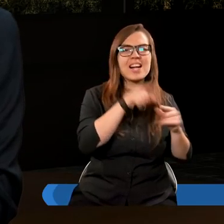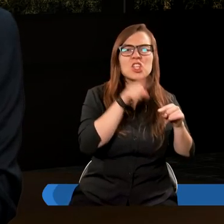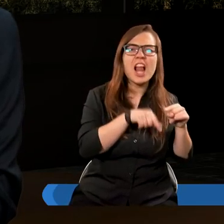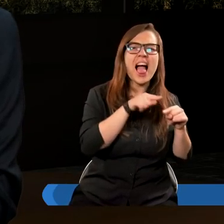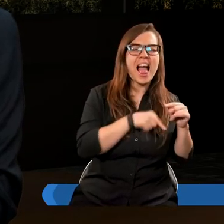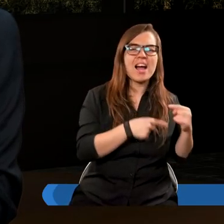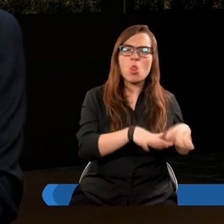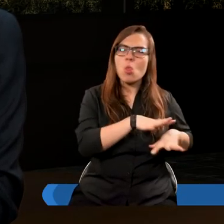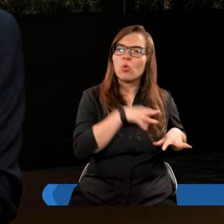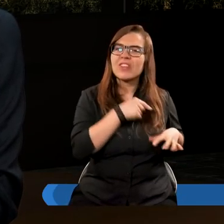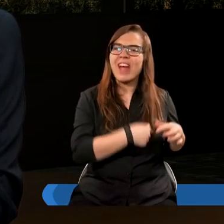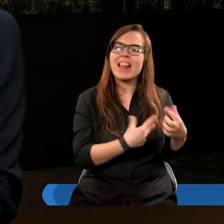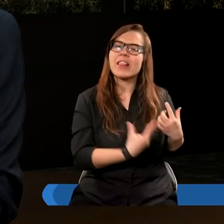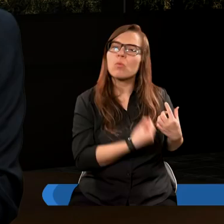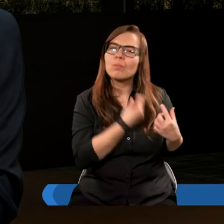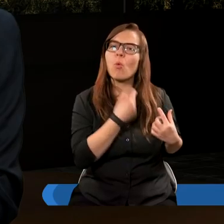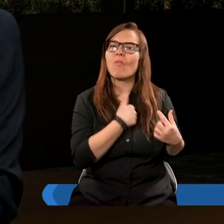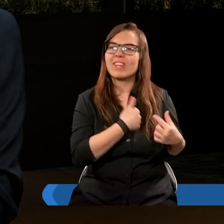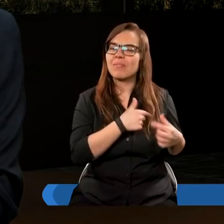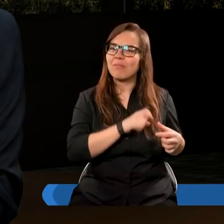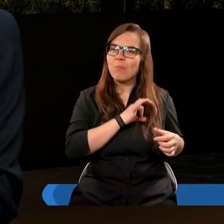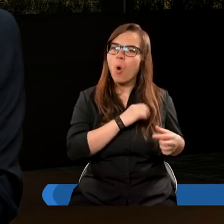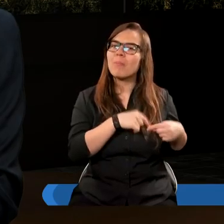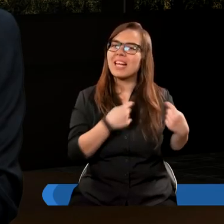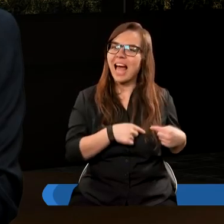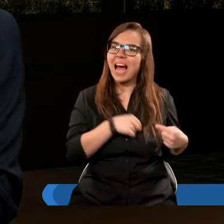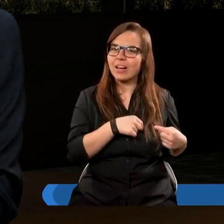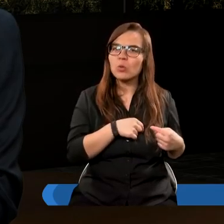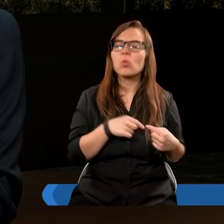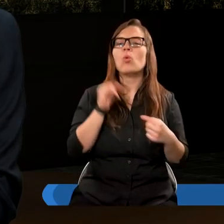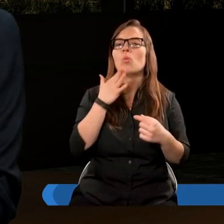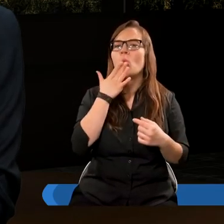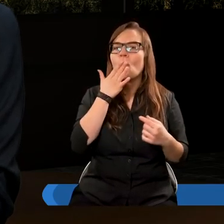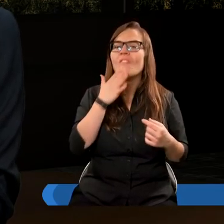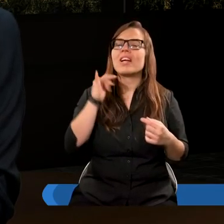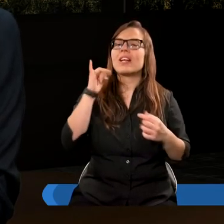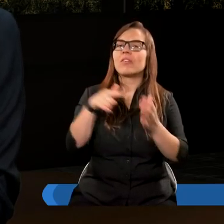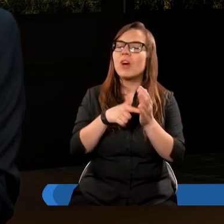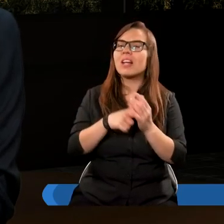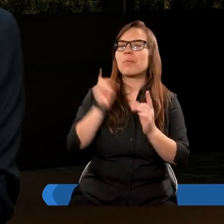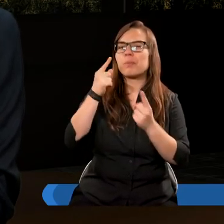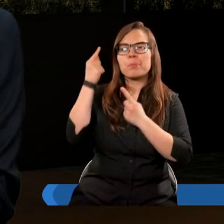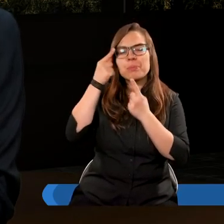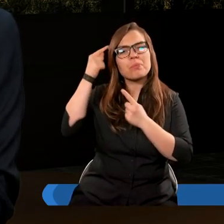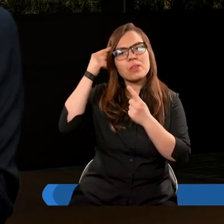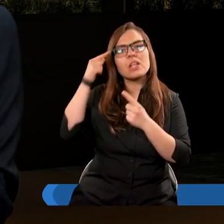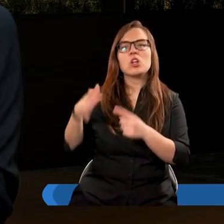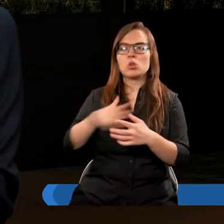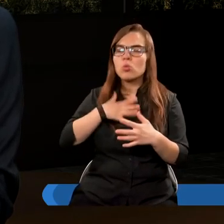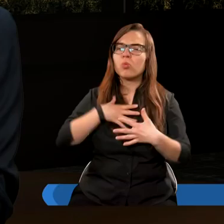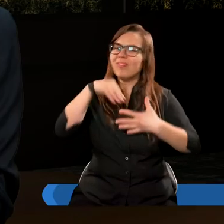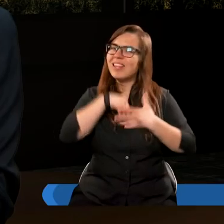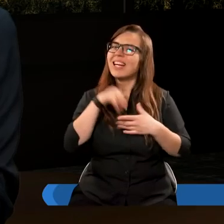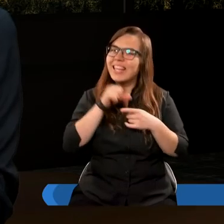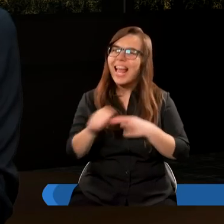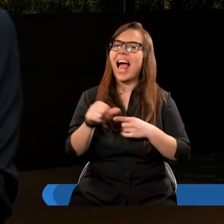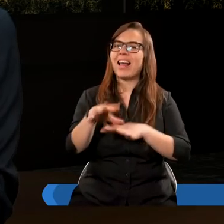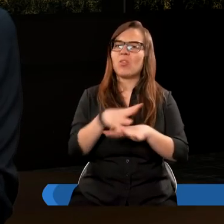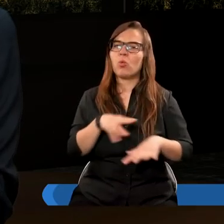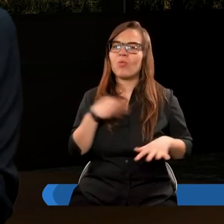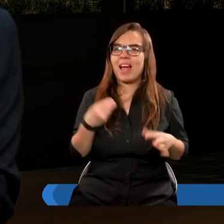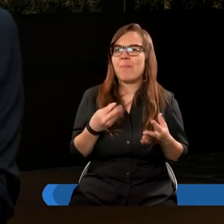Jak tutaj mieć wątpliwości, czy ten głos nas ciągnął w dobrą stronę? Ja bym na pewno tutaj nie był, i ile w ogóle jeszcze